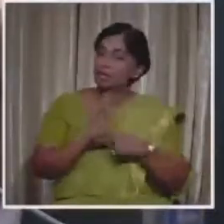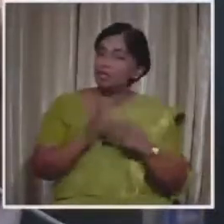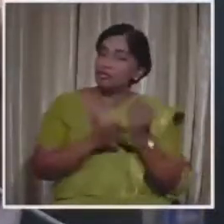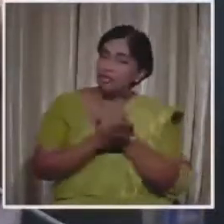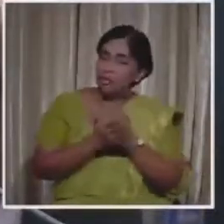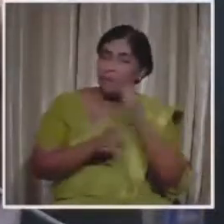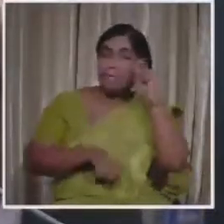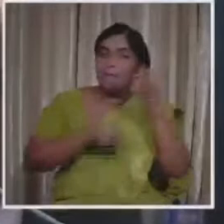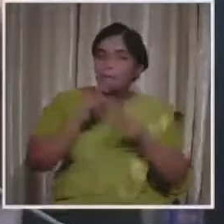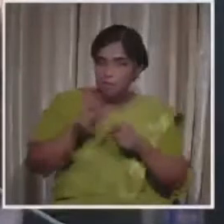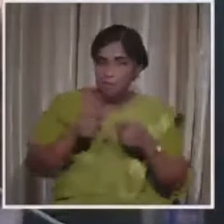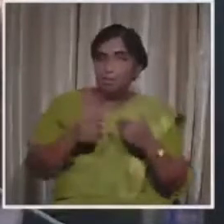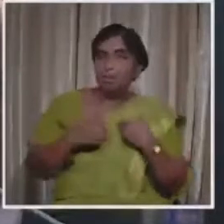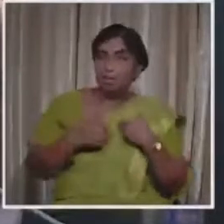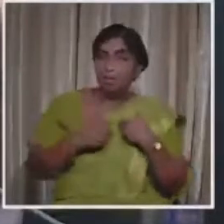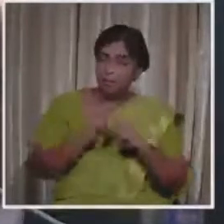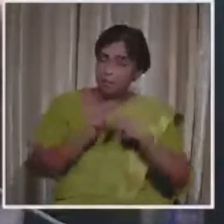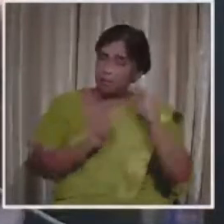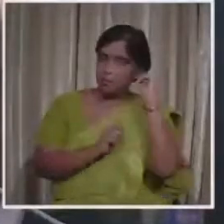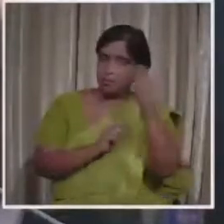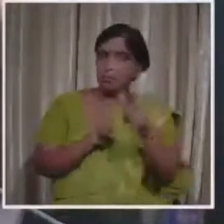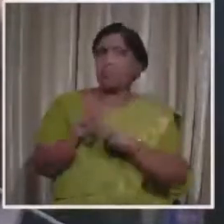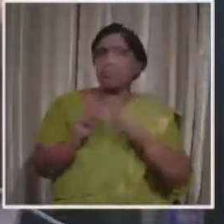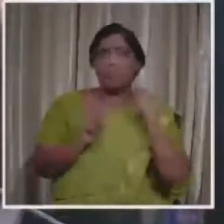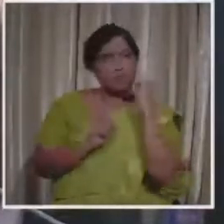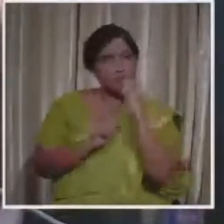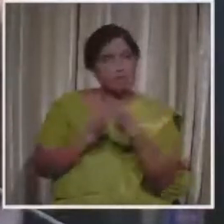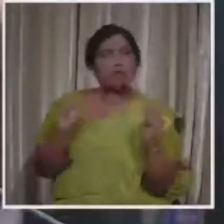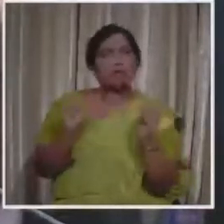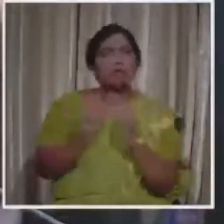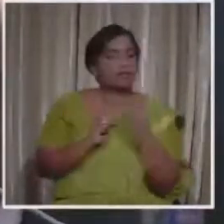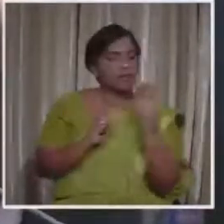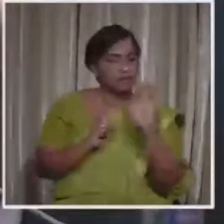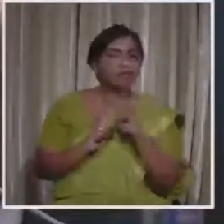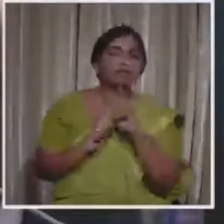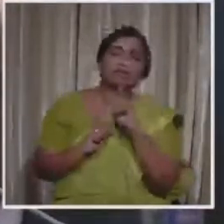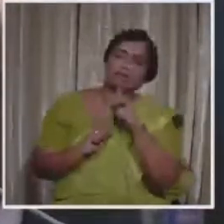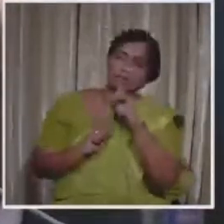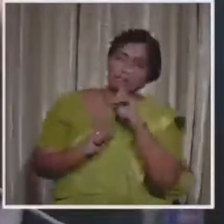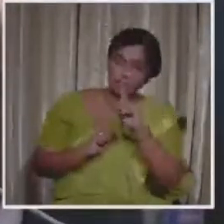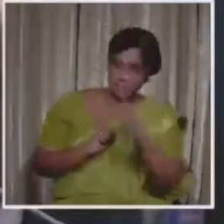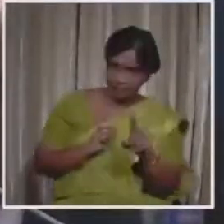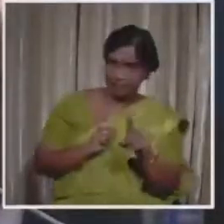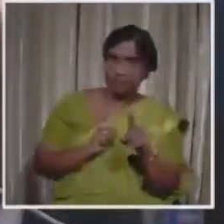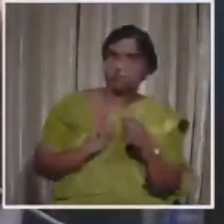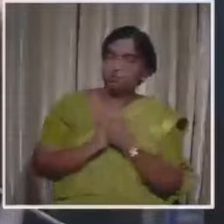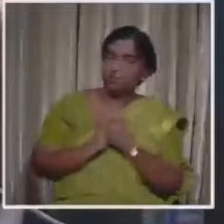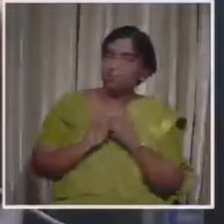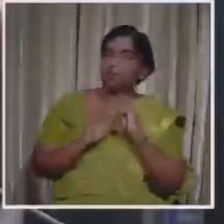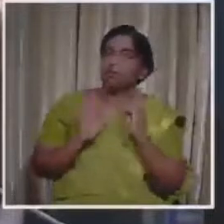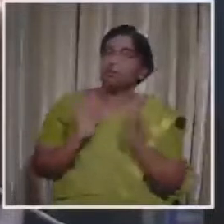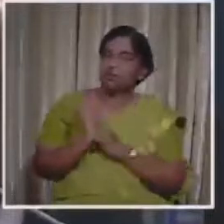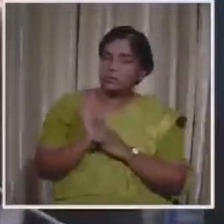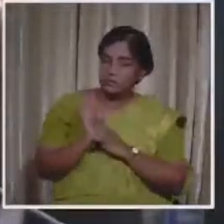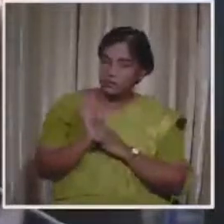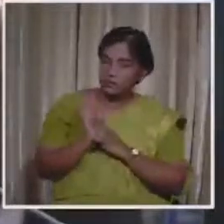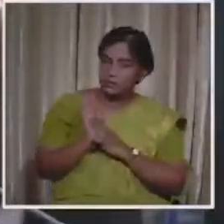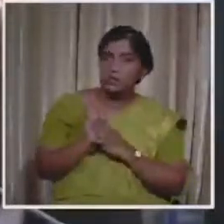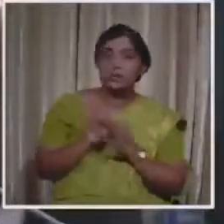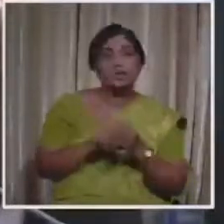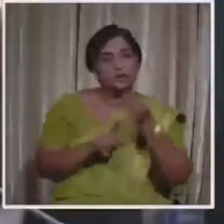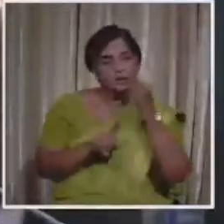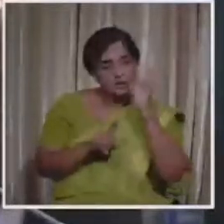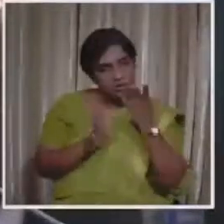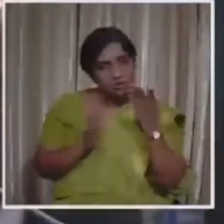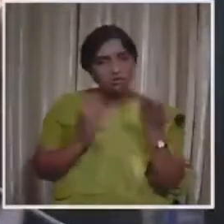పురువేసి కుటమ ఏ వంది ముదలక్ లబా దెండ కడయతు కరన్న కిని ఇల్లిమ మం ఒబతుమాగినుత్ గరు అగమత్తుమాగినుత్ జలాధిపతిమా